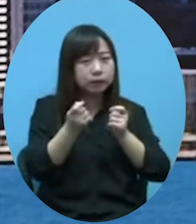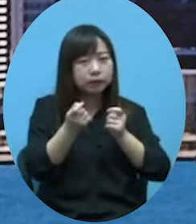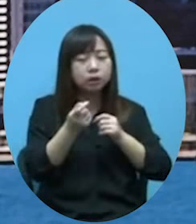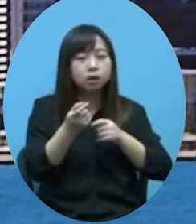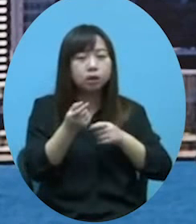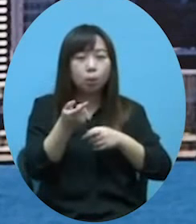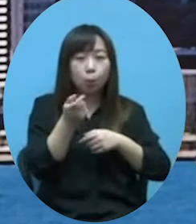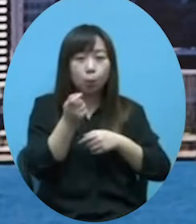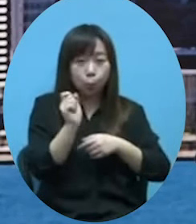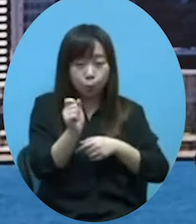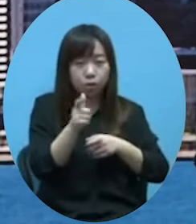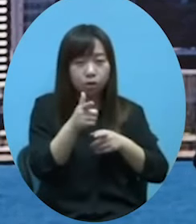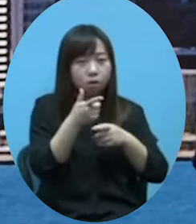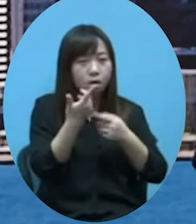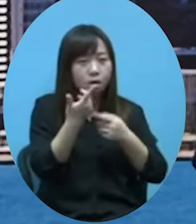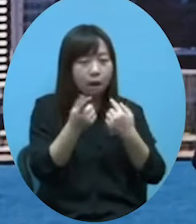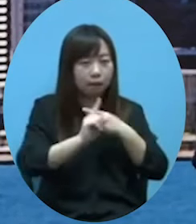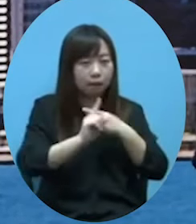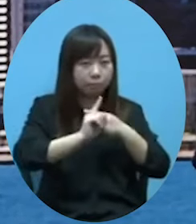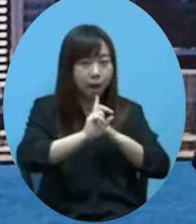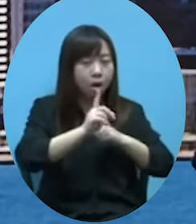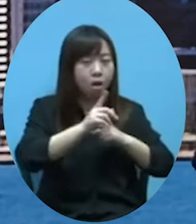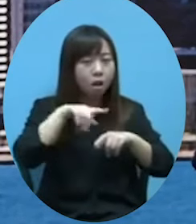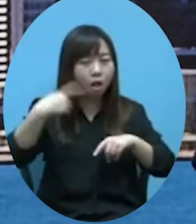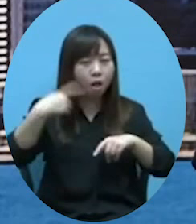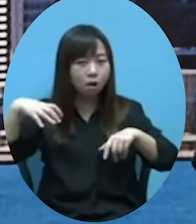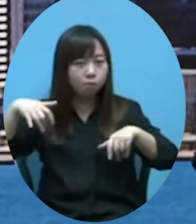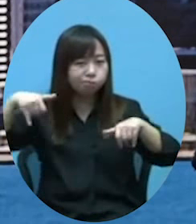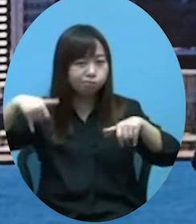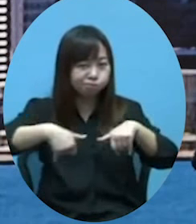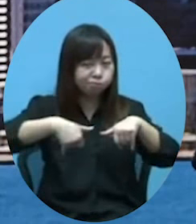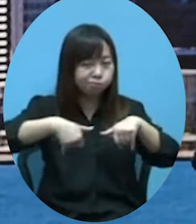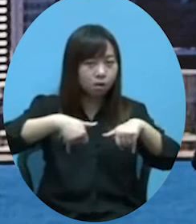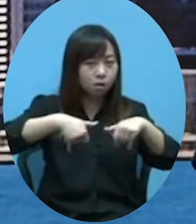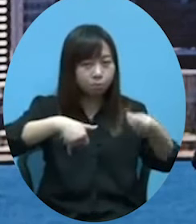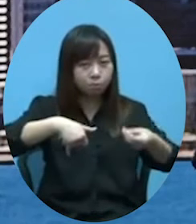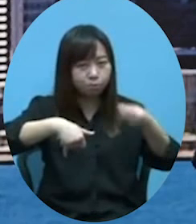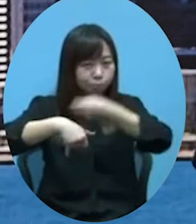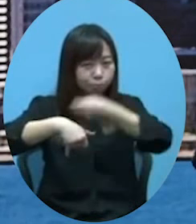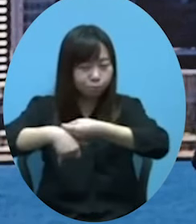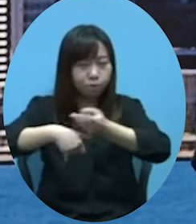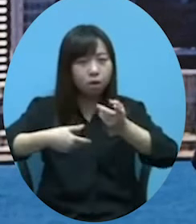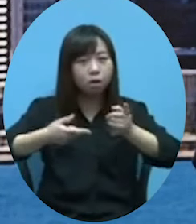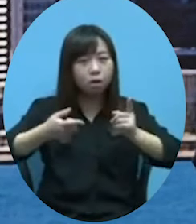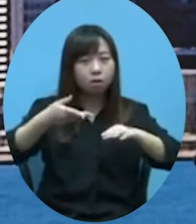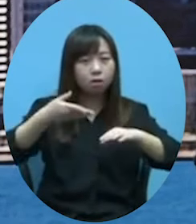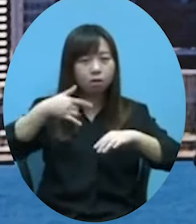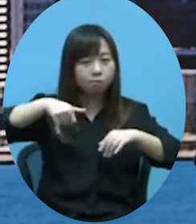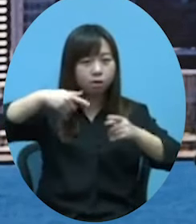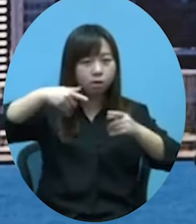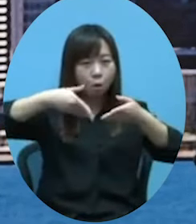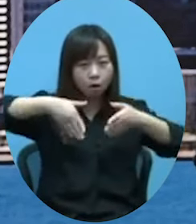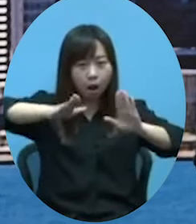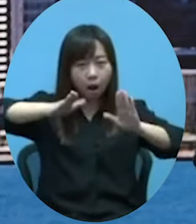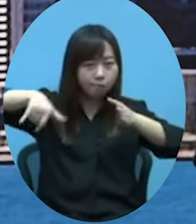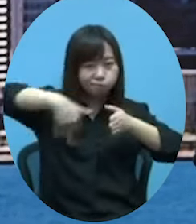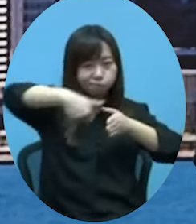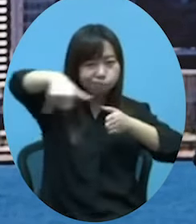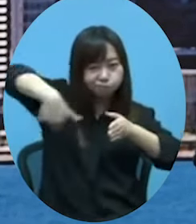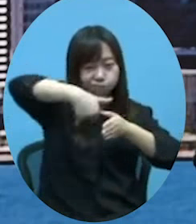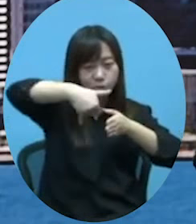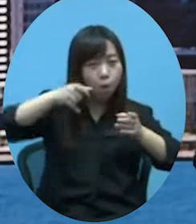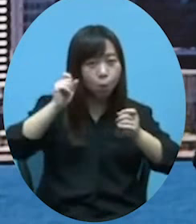一個公共衛生的危機就是可能其他狗隻都感染的那牠在社區上面逗留那是不是真的有